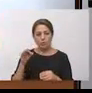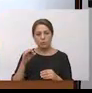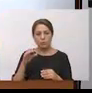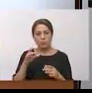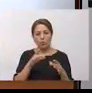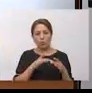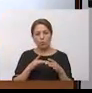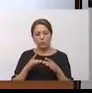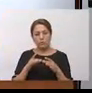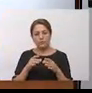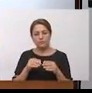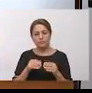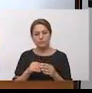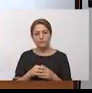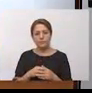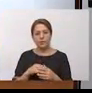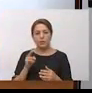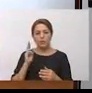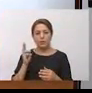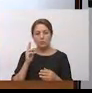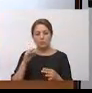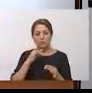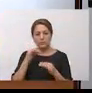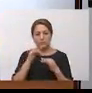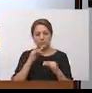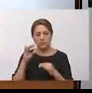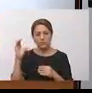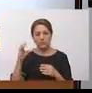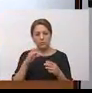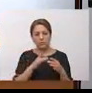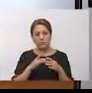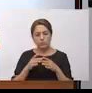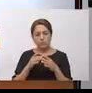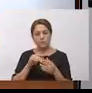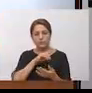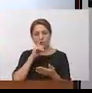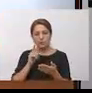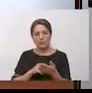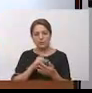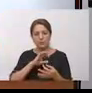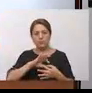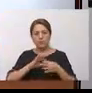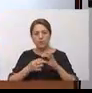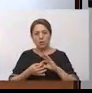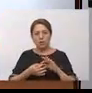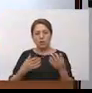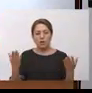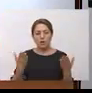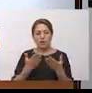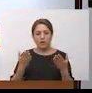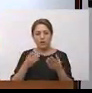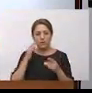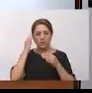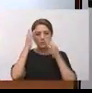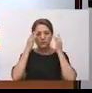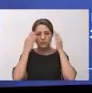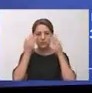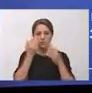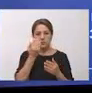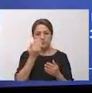ведет разговор с вечерним озером. Вопросительное предложение. Какие сны тебе, какие бури